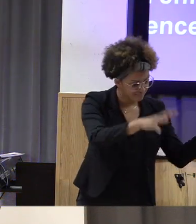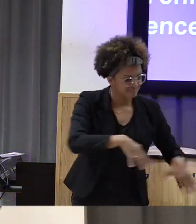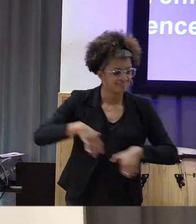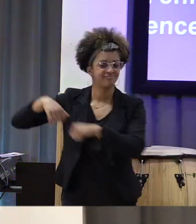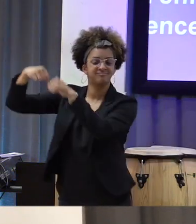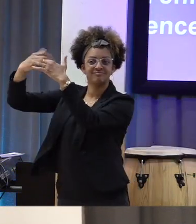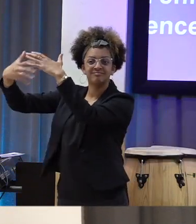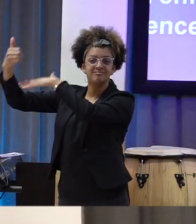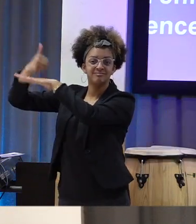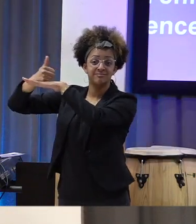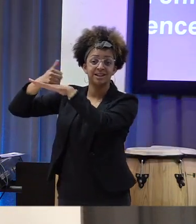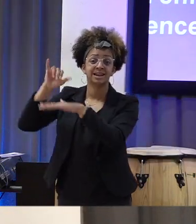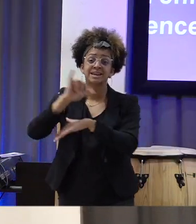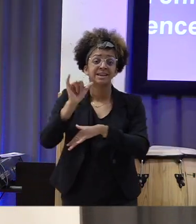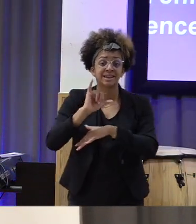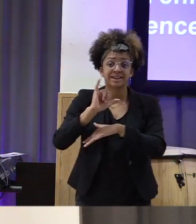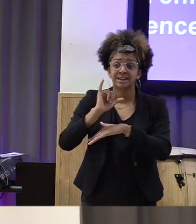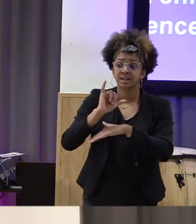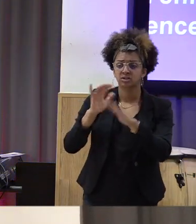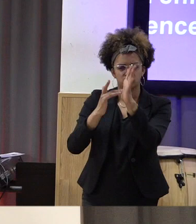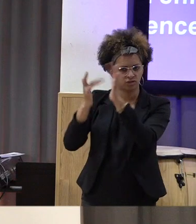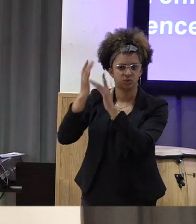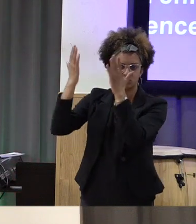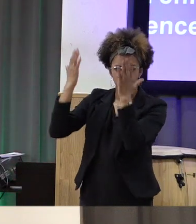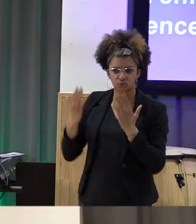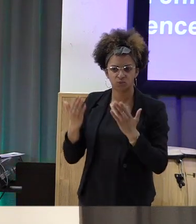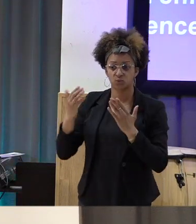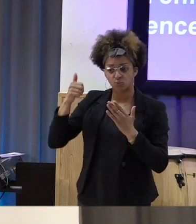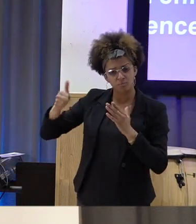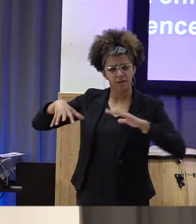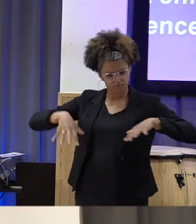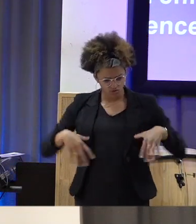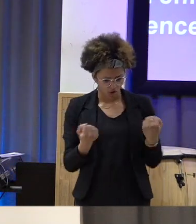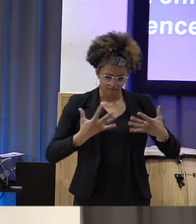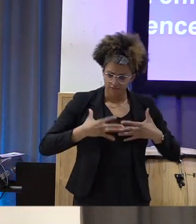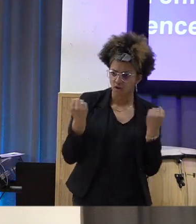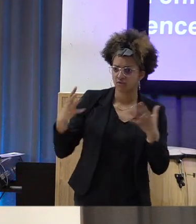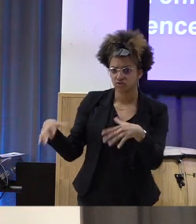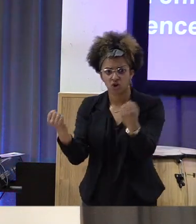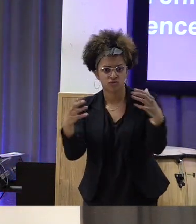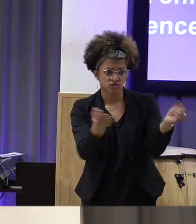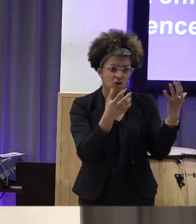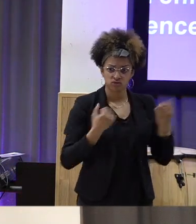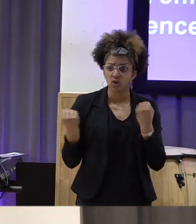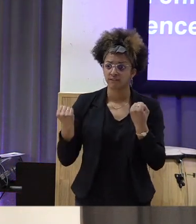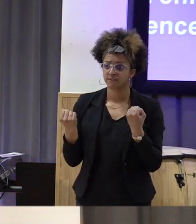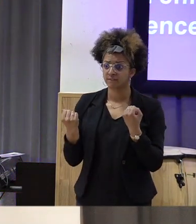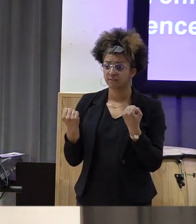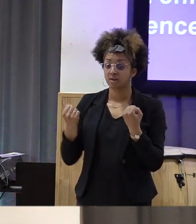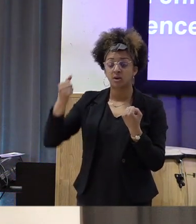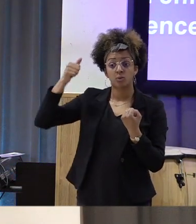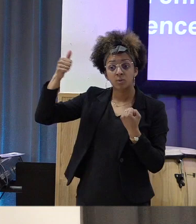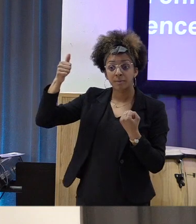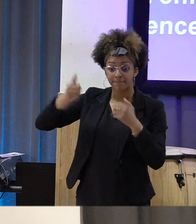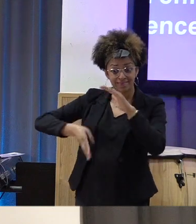Jésus-Christ, notre Sauveur, notre Prince de paix, il viendra chercher les siens. Et ce sera le premier